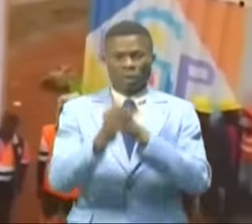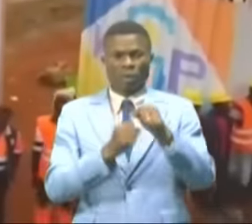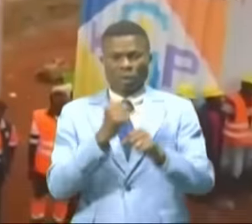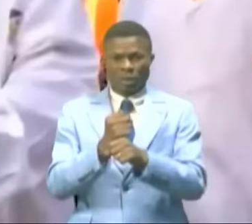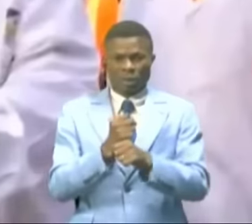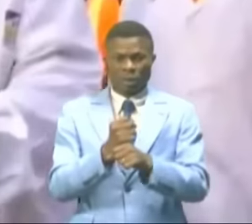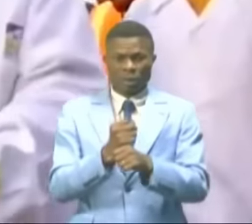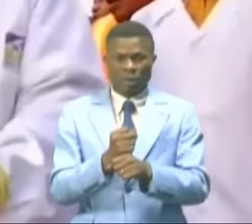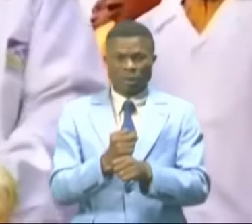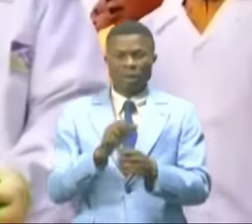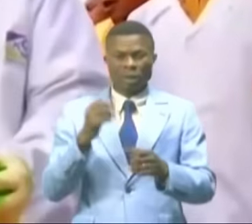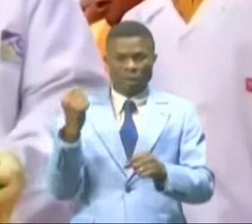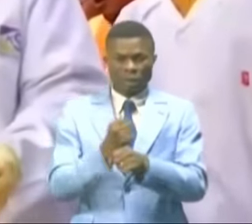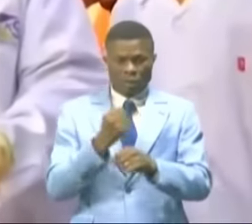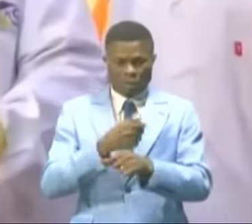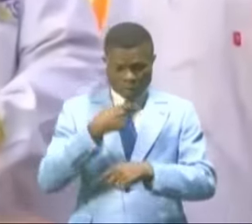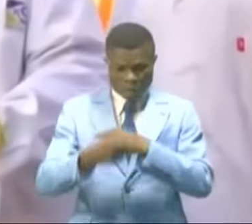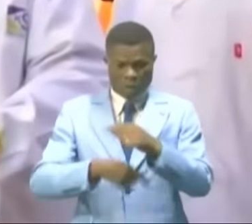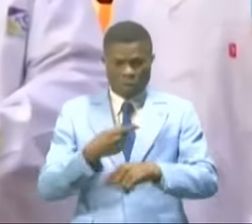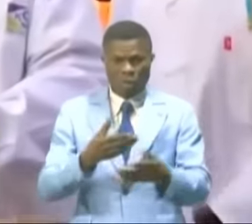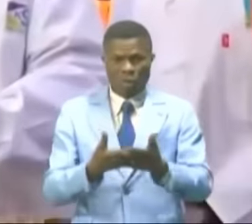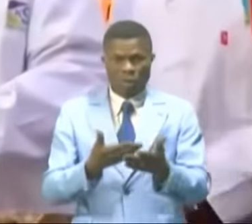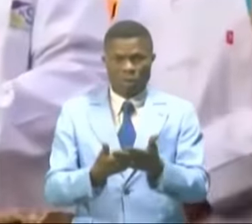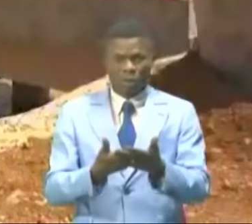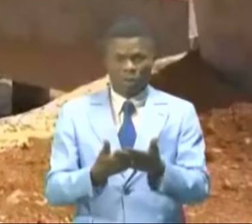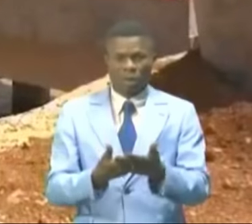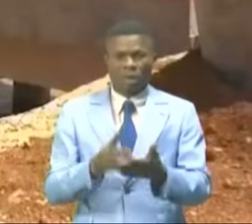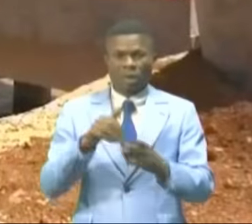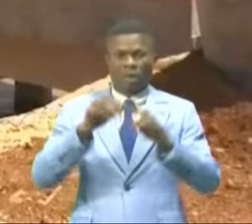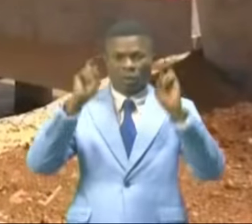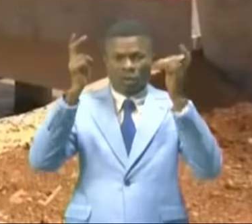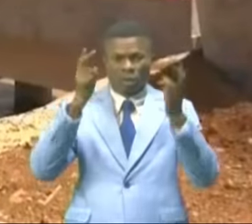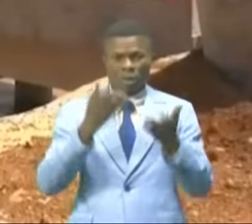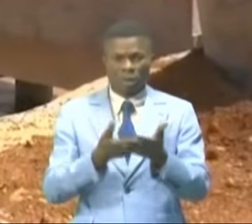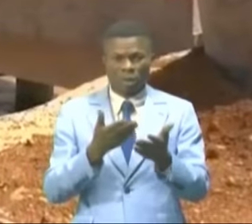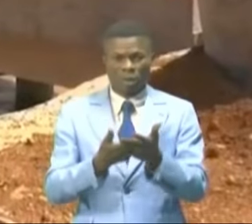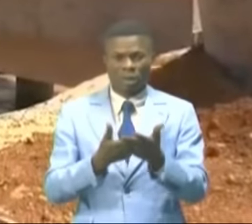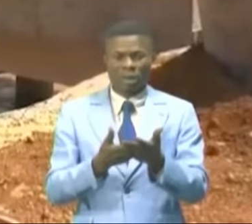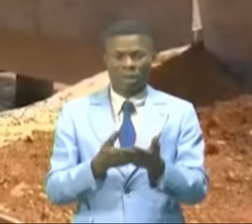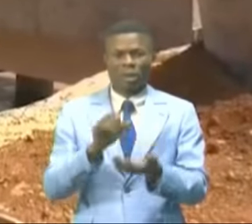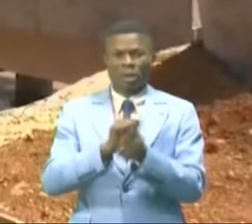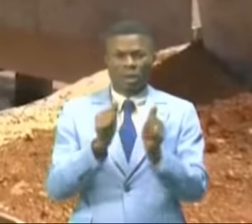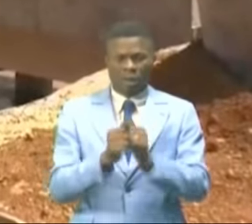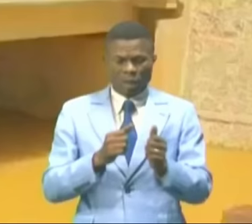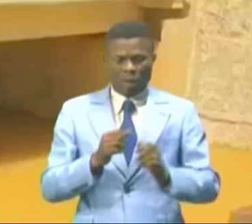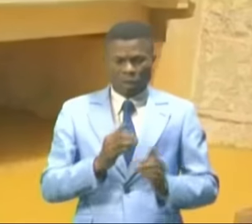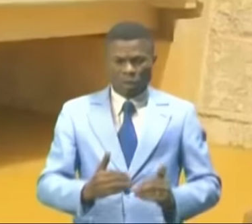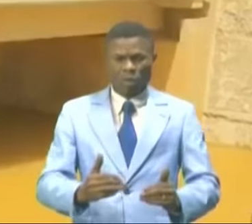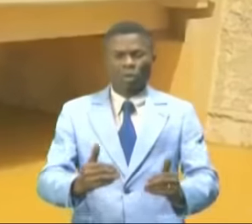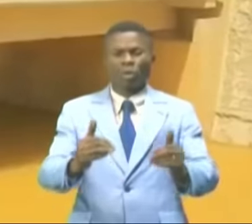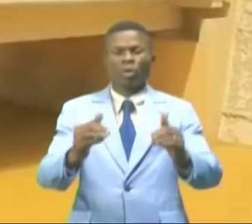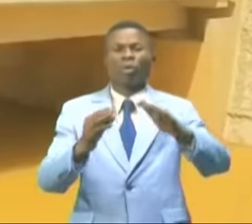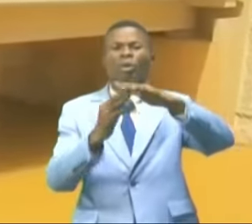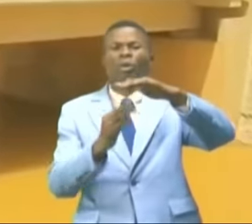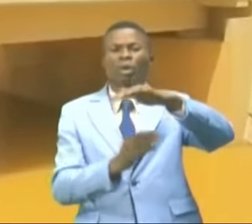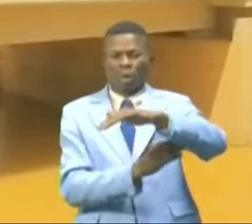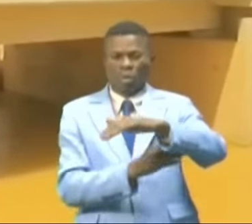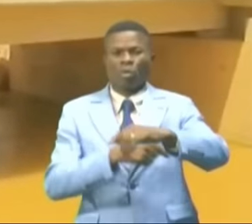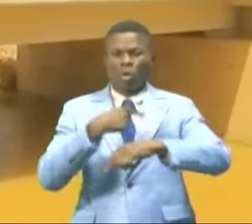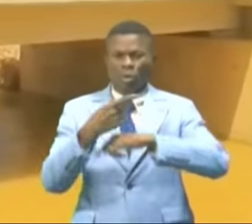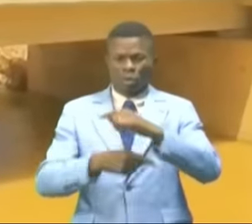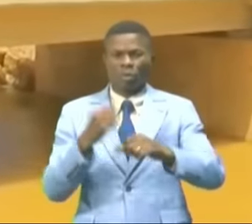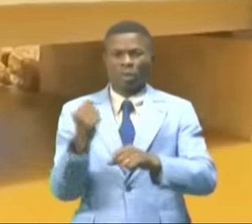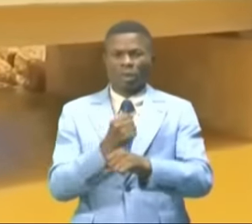du lancement de travaux, l'autorité urbaine a décidé de remettre en état ces ponts compte tenu de